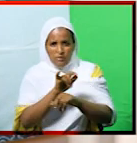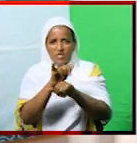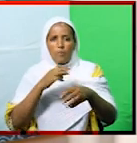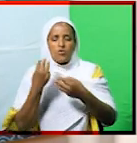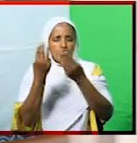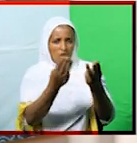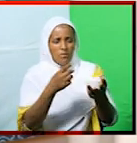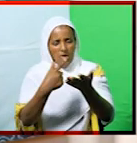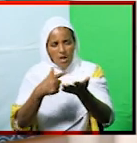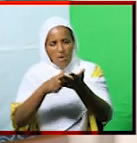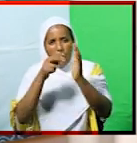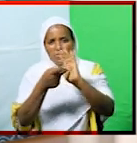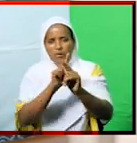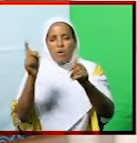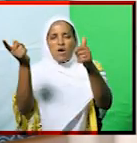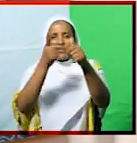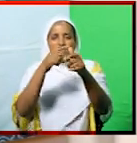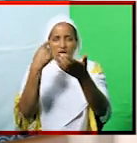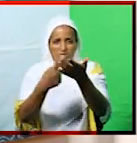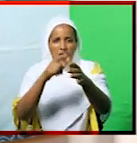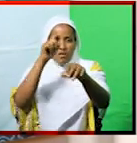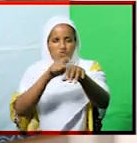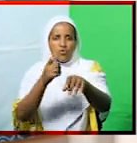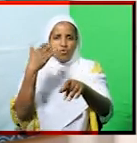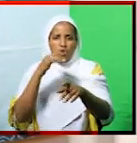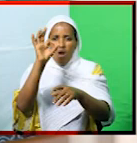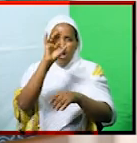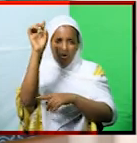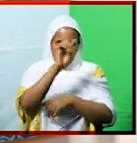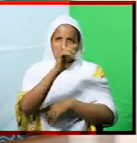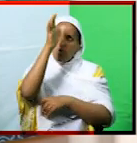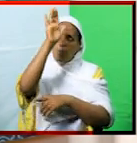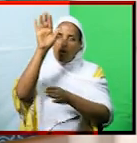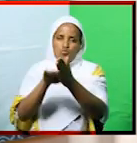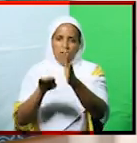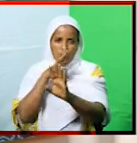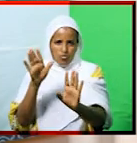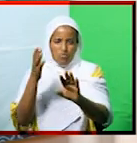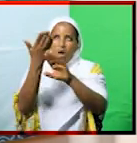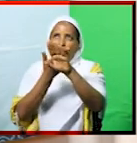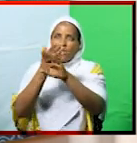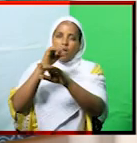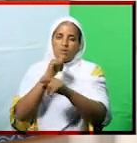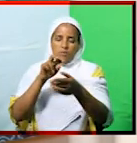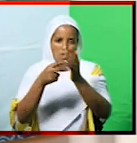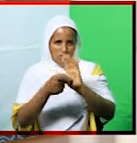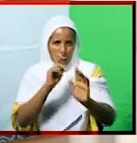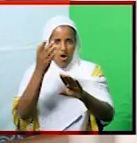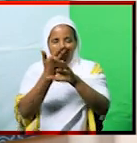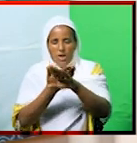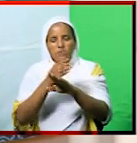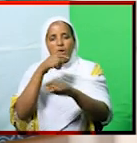ጊዜው ዛሬ መስዋዕት ያቀርባል እንዲህ ያደርጋል። አንደኛ የዚያን ጊዜውም የዕለተ ዓርብም ቢሆን ከአባቱ ያሰነሰውም አማላጅነትም አይደለም